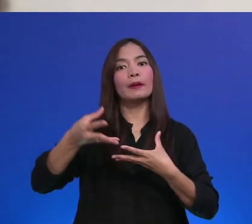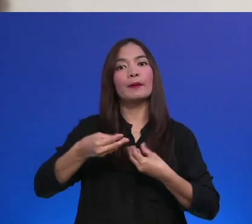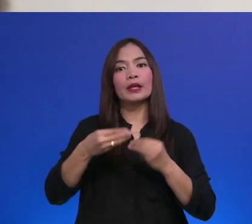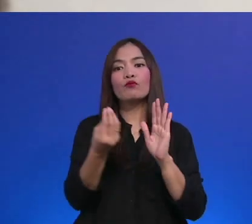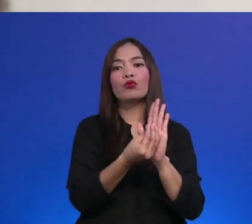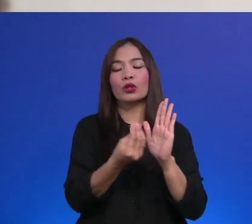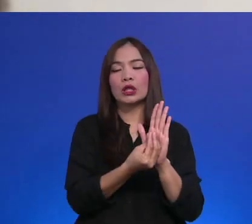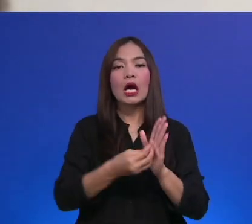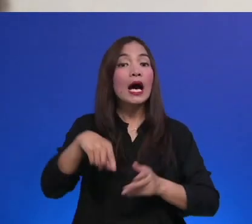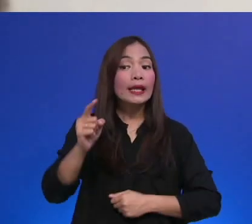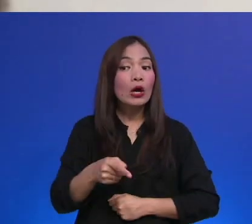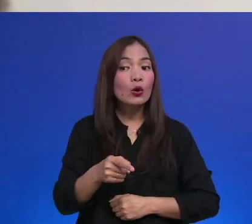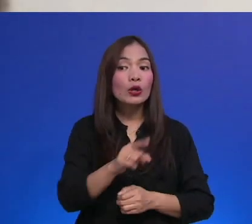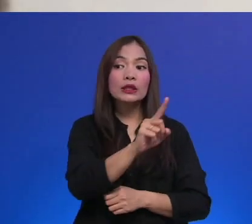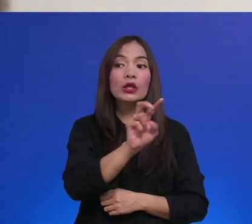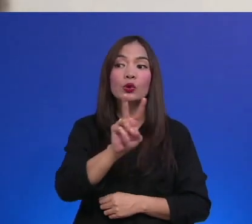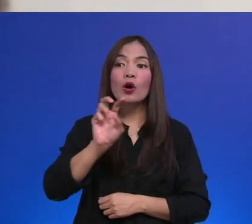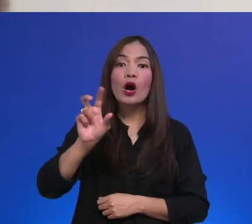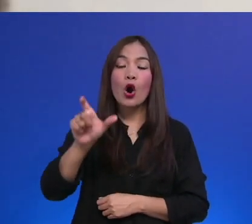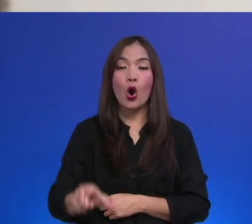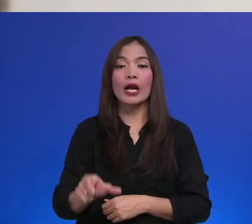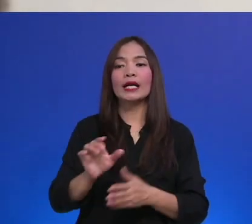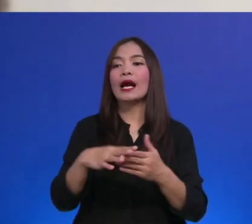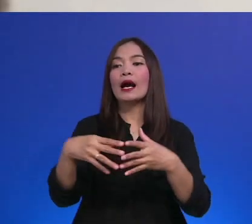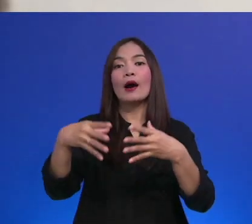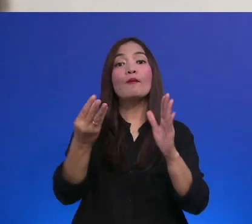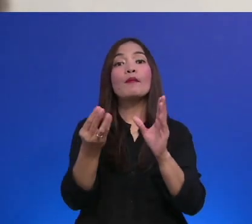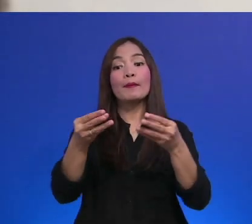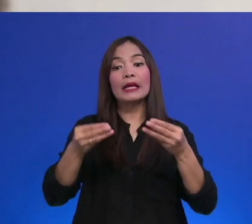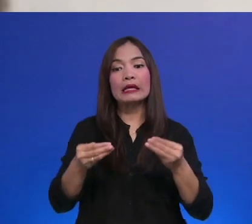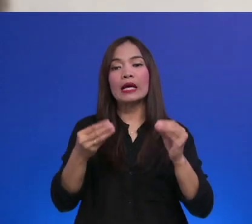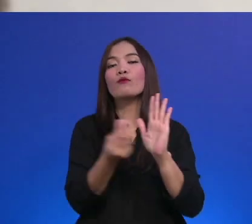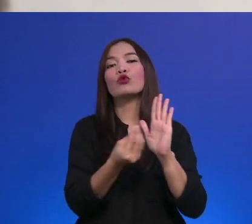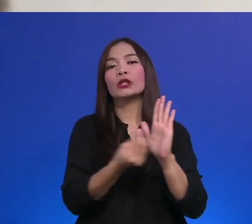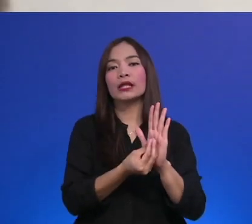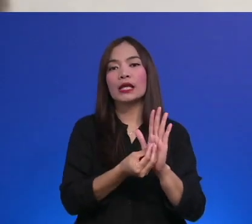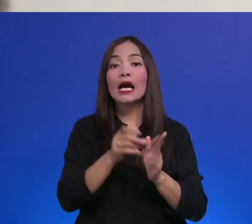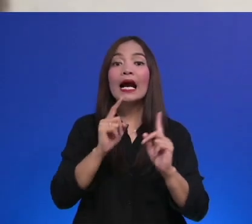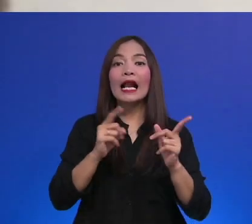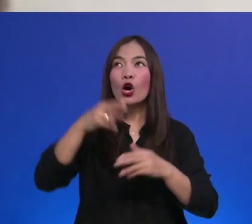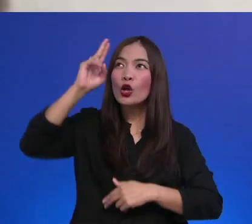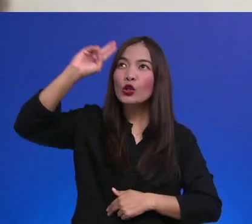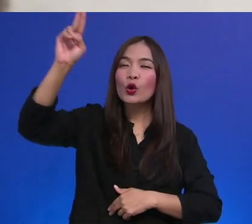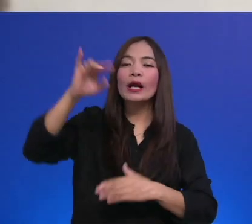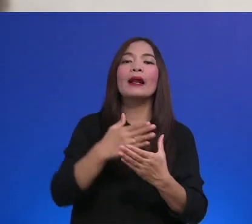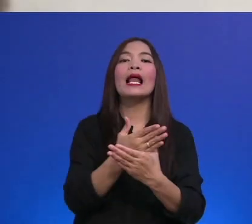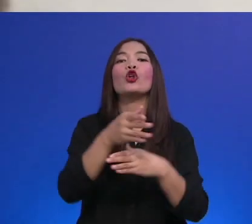ya atau satu dua orang yang membuktikan adanya Tuhan dengan mukjizat